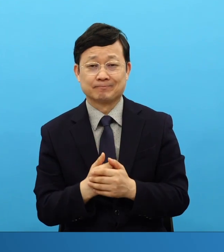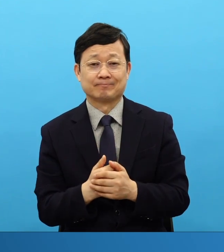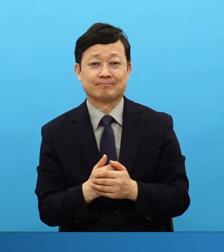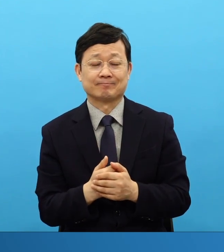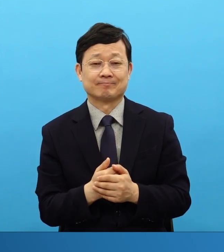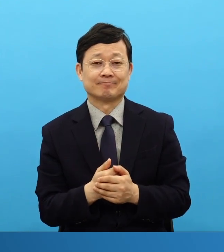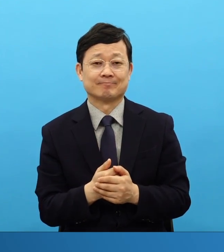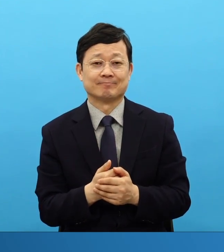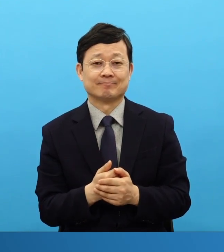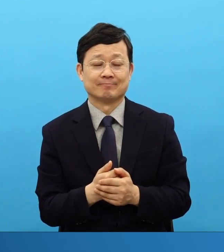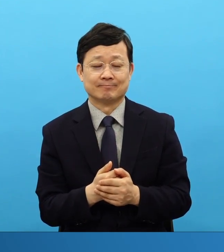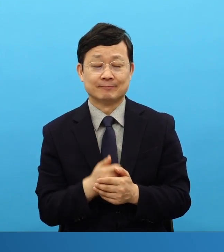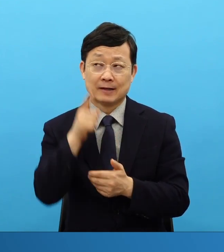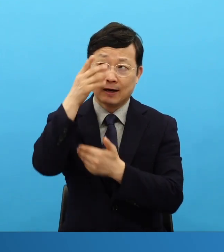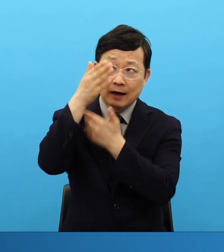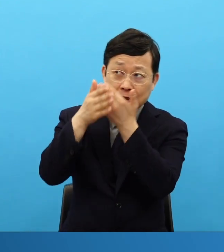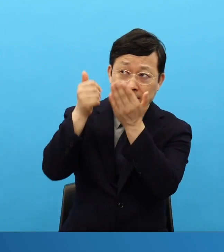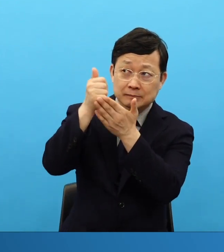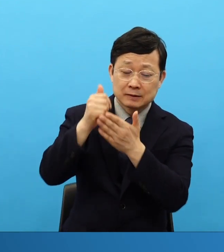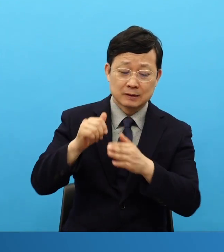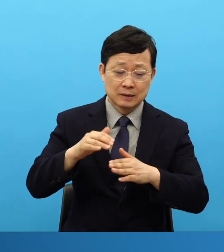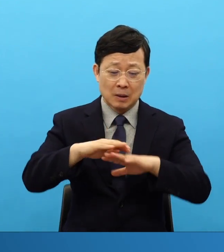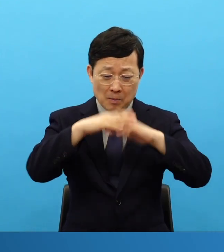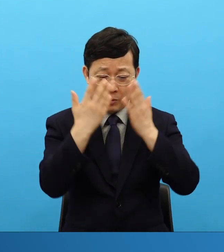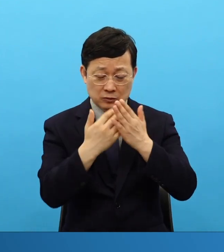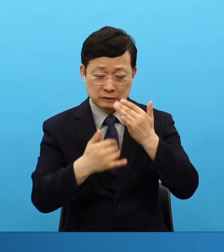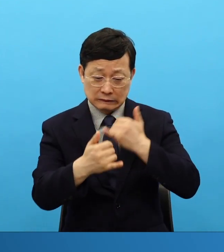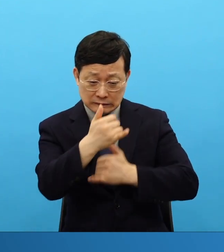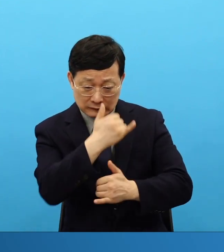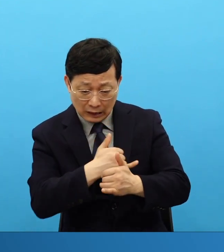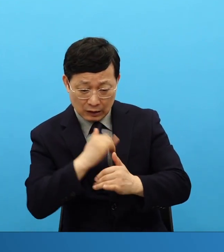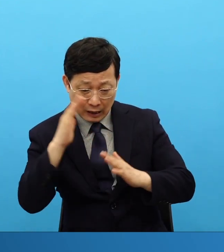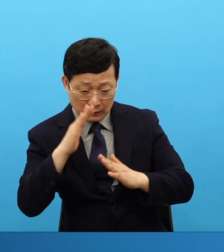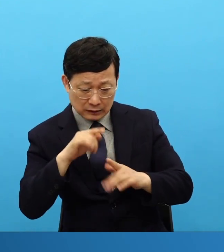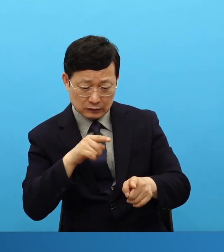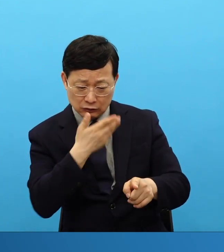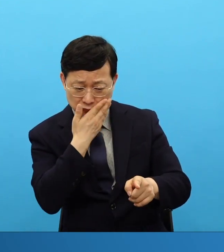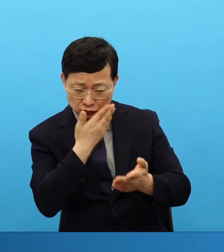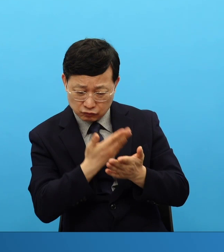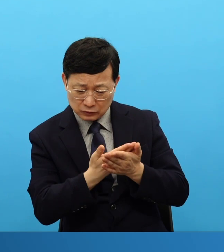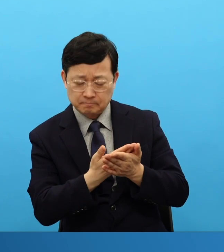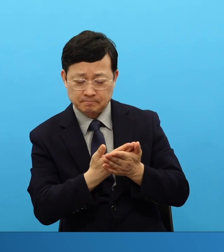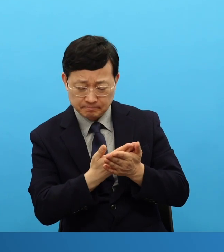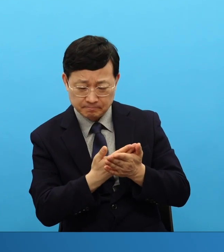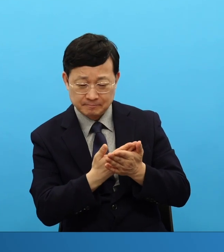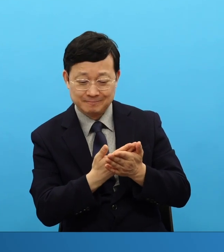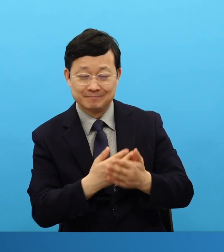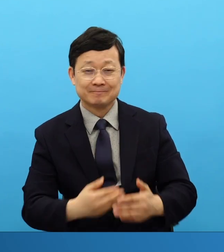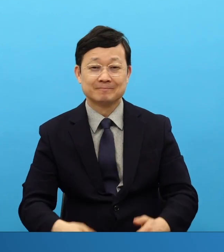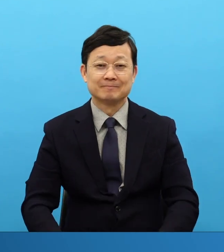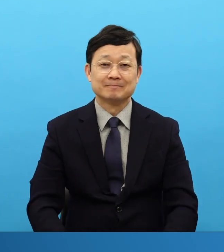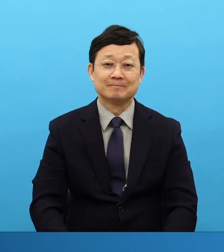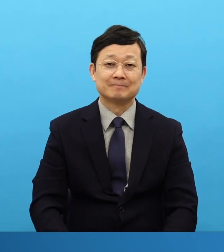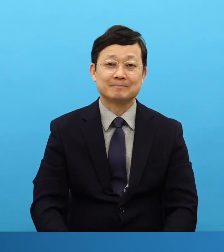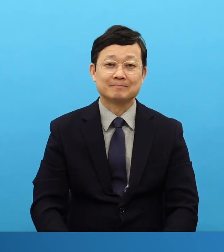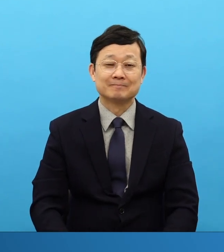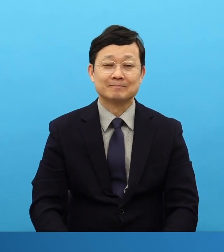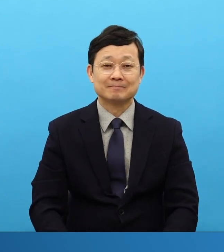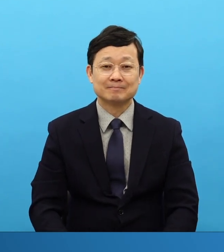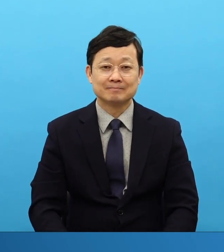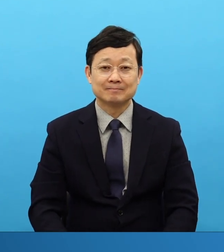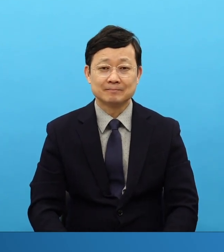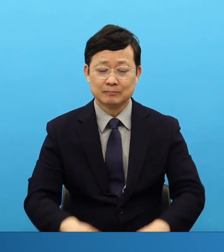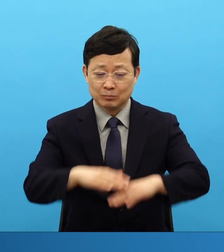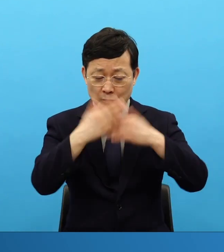son dying is not that important." 하나님은 모든 후대를 중요하게 보라고 하는 것이다. God is telling us to see how important all posterity are.